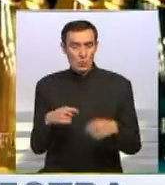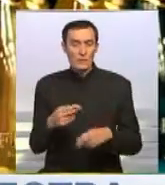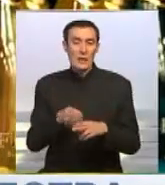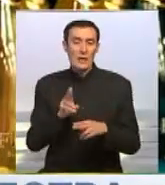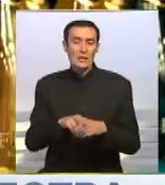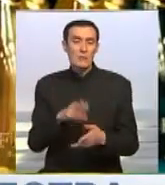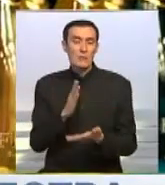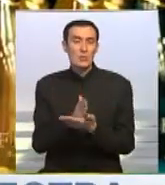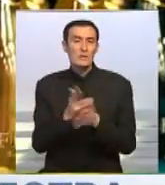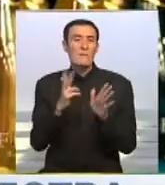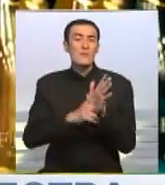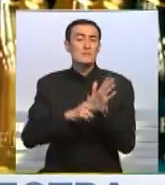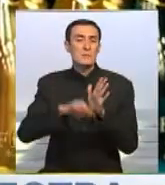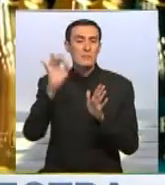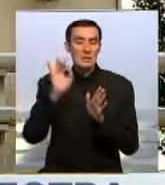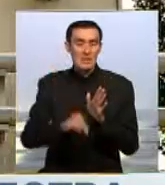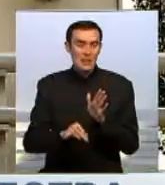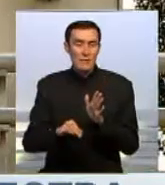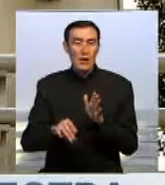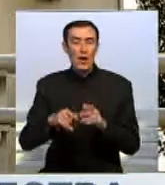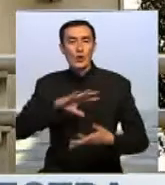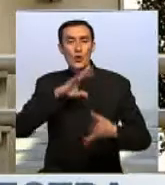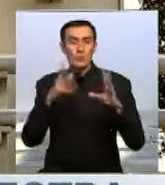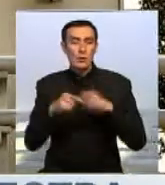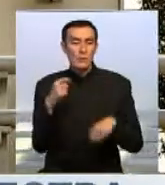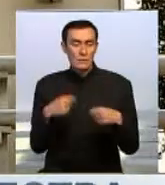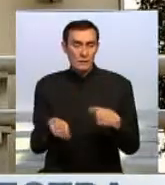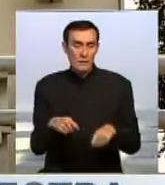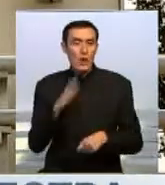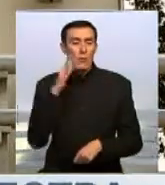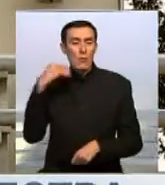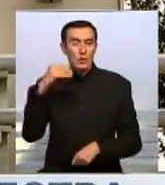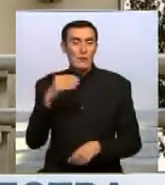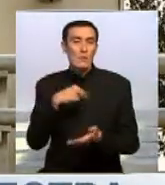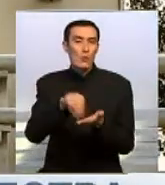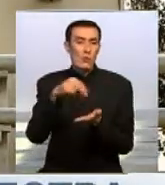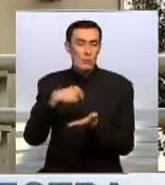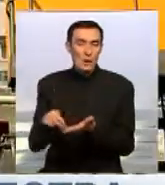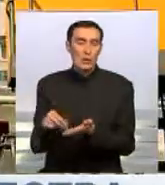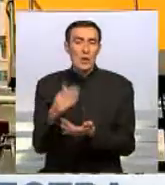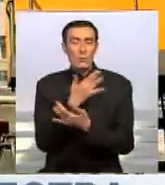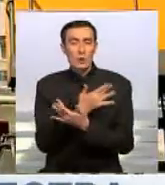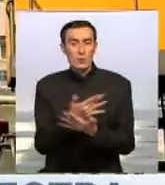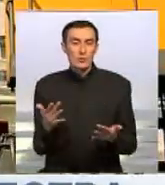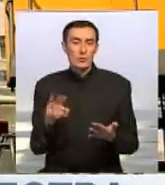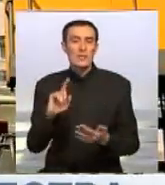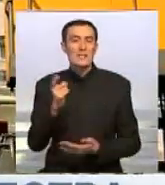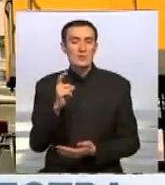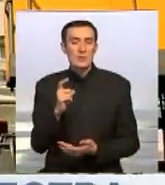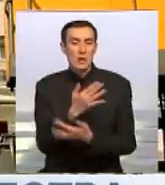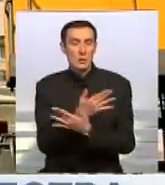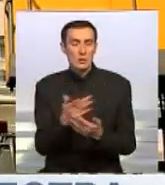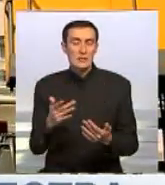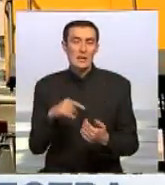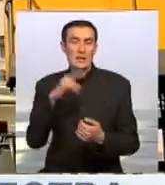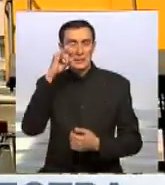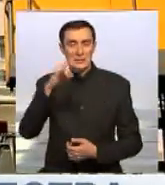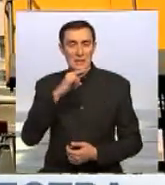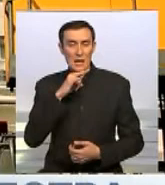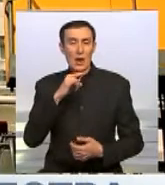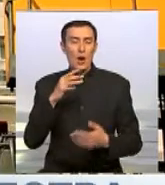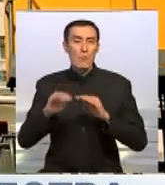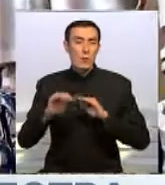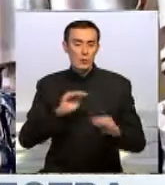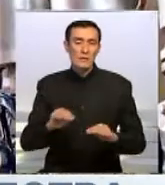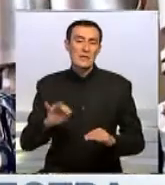товаров приходится до 80% от общего объема вывоза. В Молдове пользуется спросом продукция химической отрасли Казахстана. Оборудование, разные